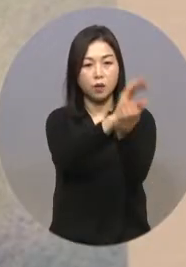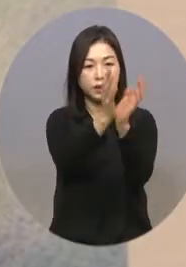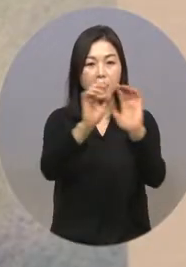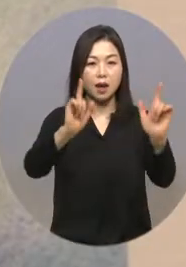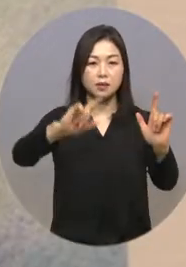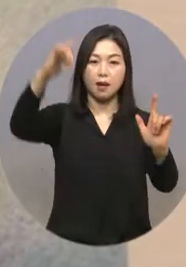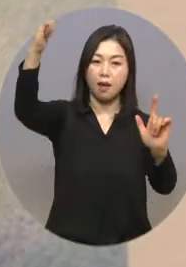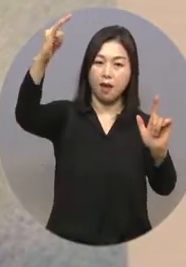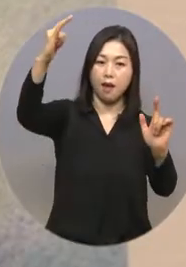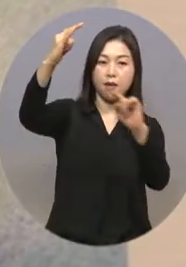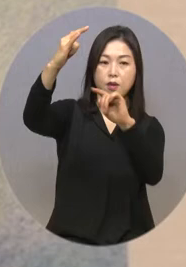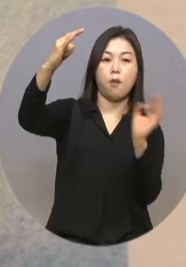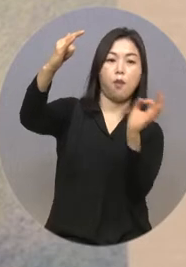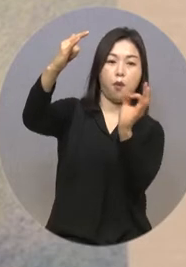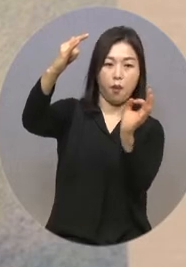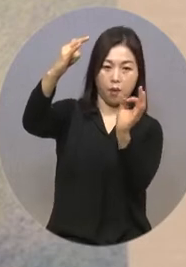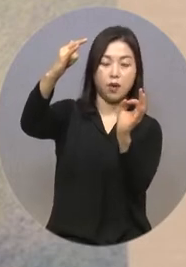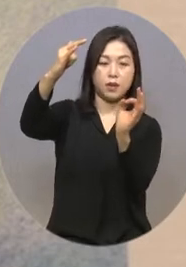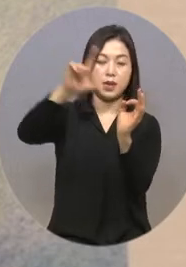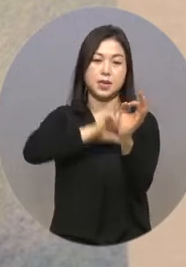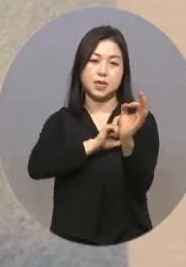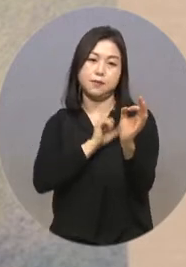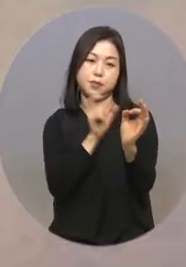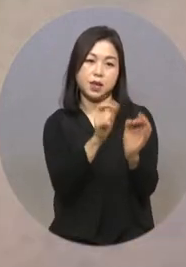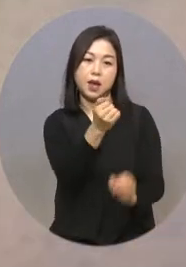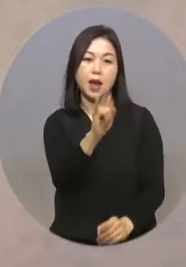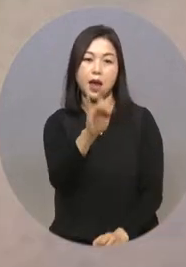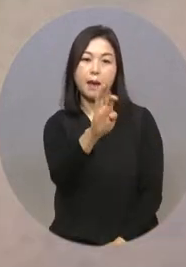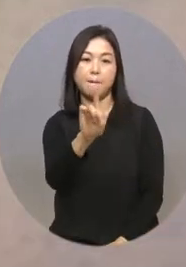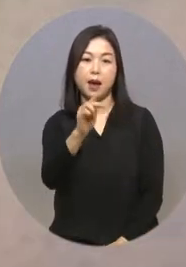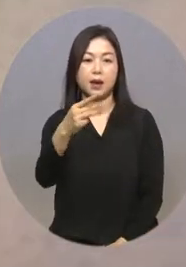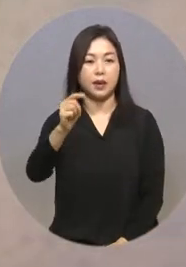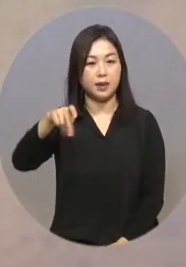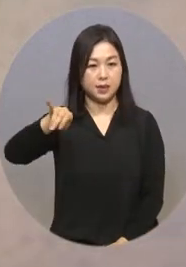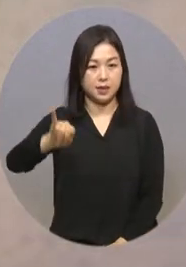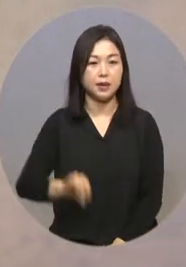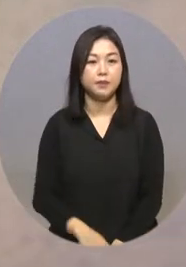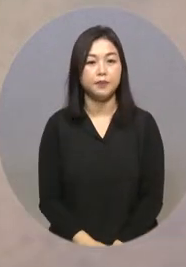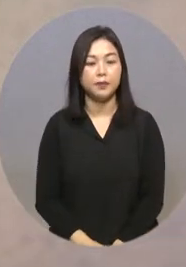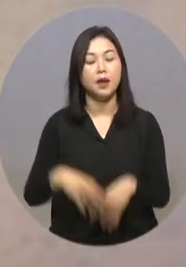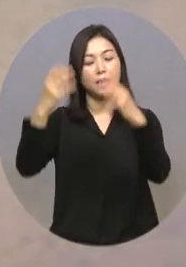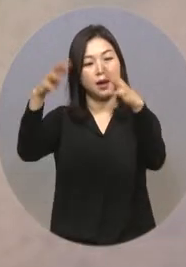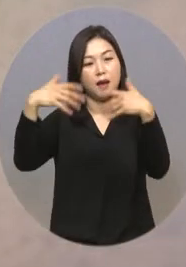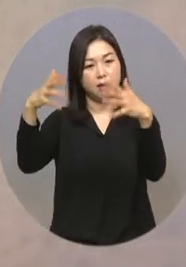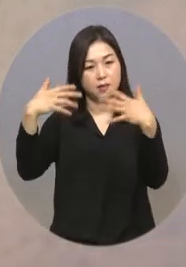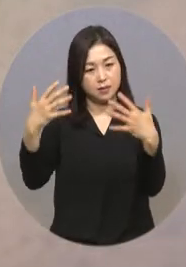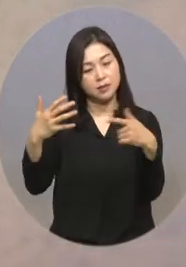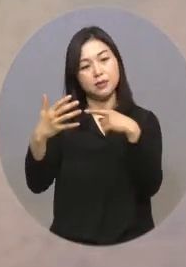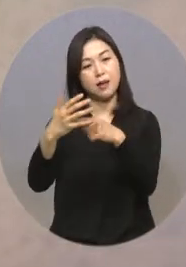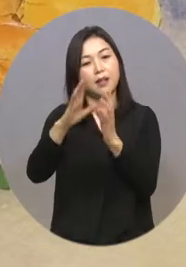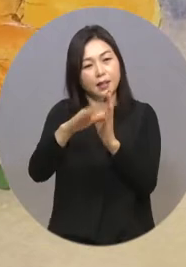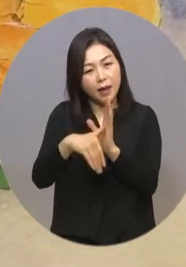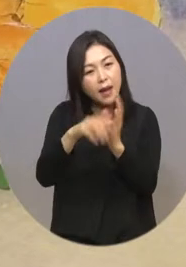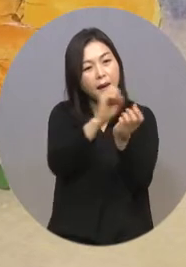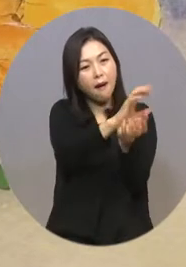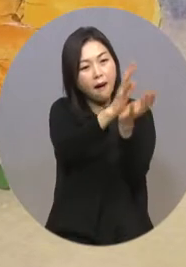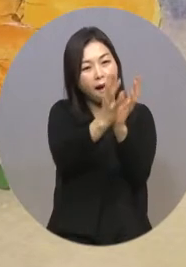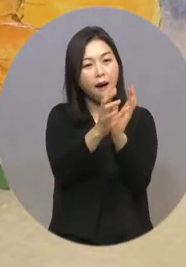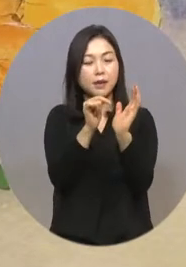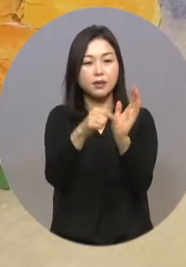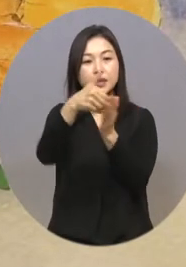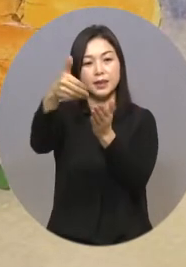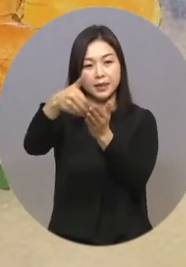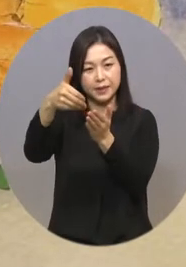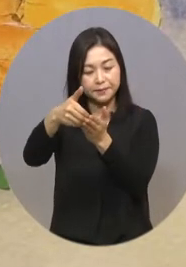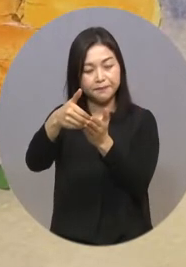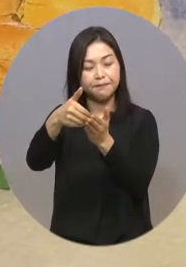태양을 바라보고 있다고 해서 이름붙여진 해바라기 가 를 알리는 산 노란 해바라기가 화폭 속에